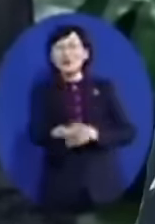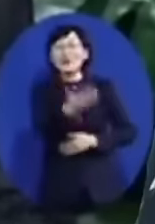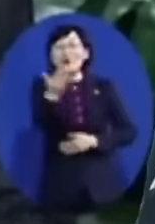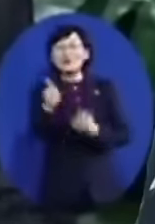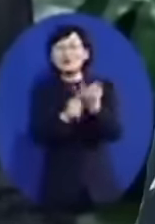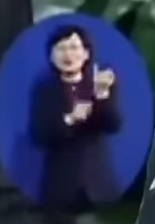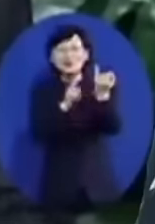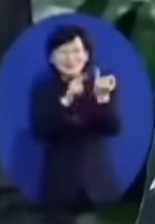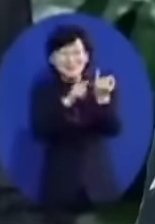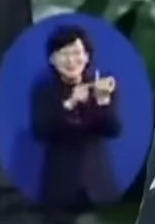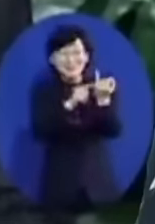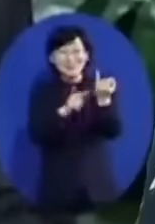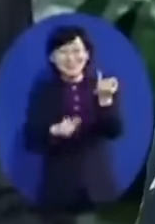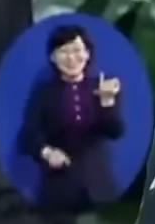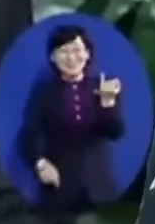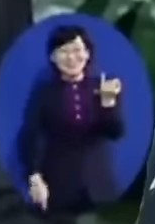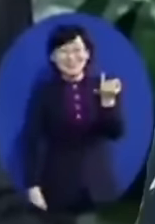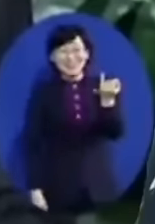부인이